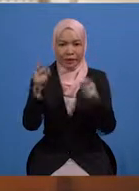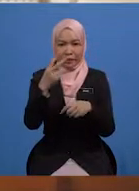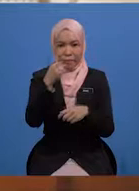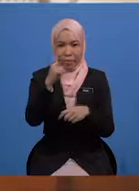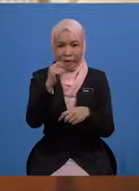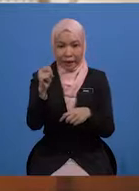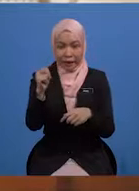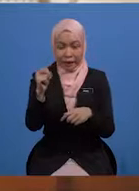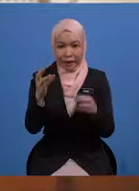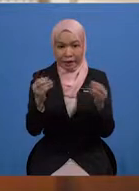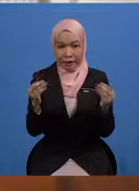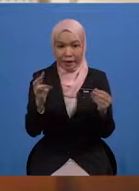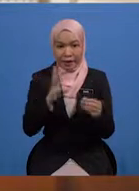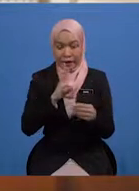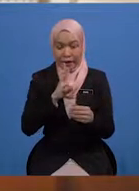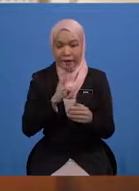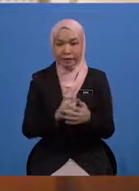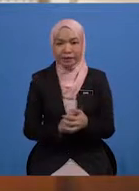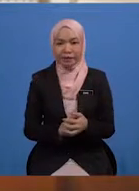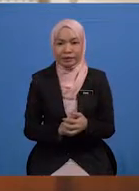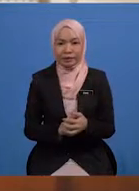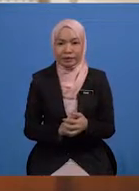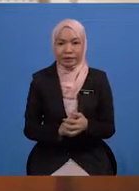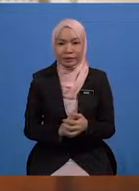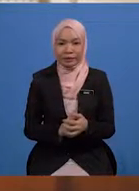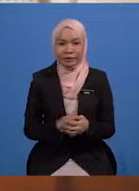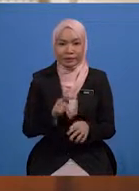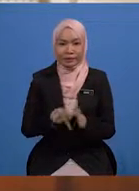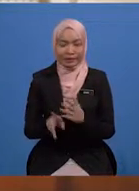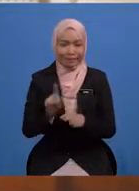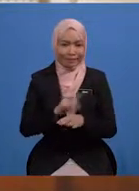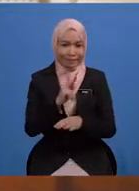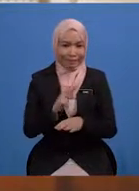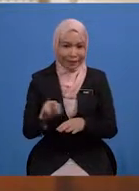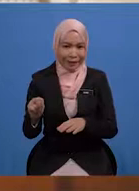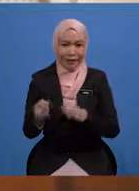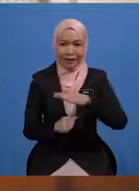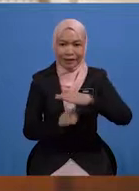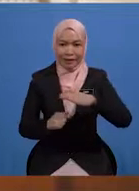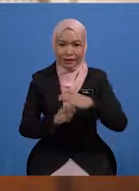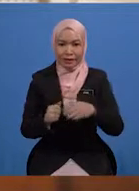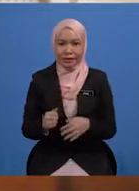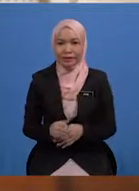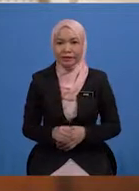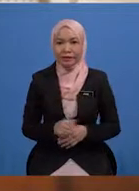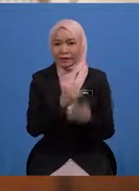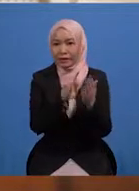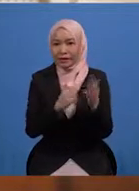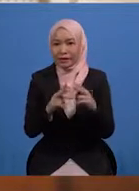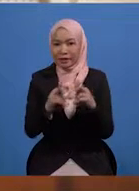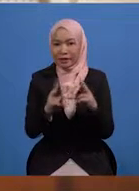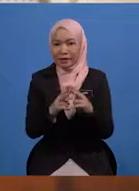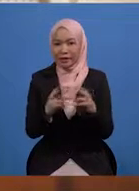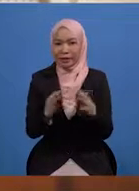Jelaslah bahawa dalam penghasilan karya seni, penggunaan asas seni yang sangat penting dan